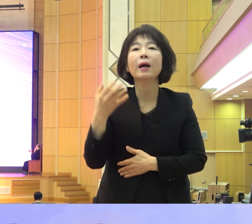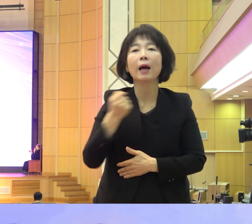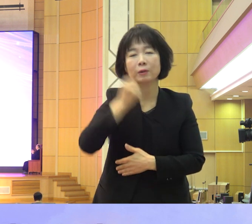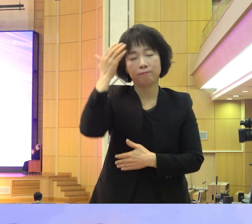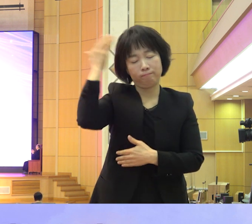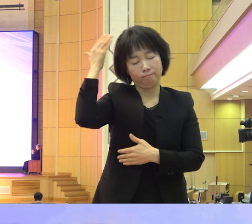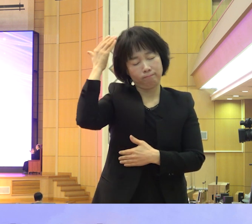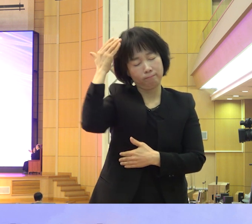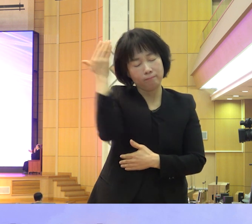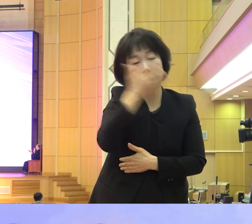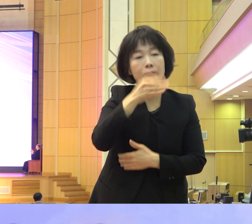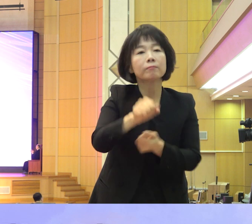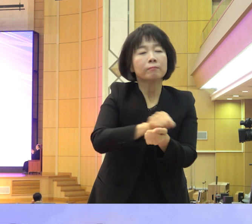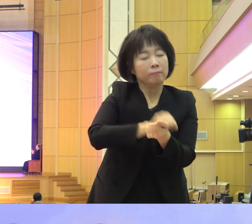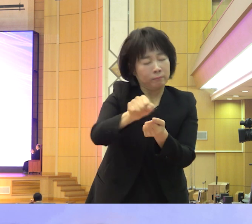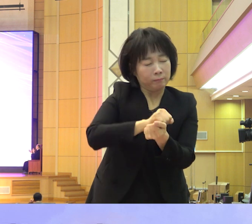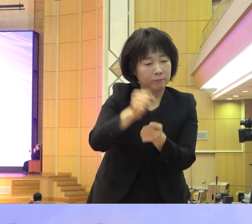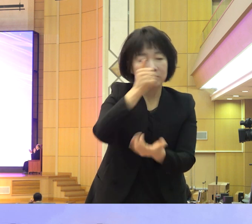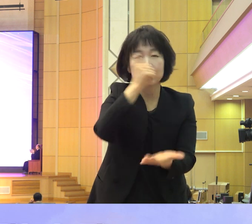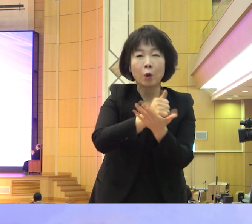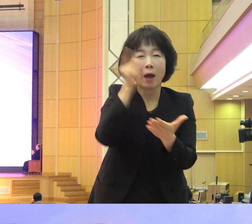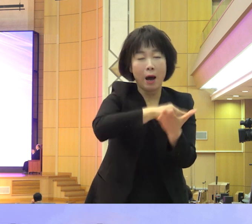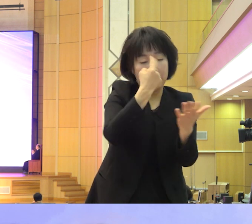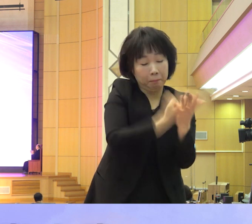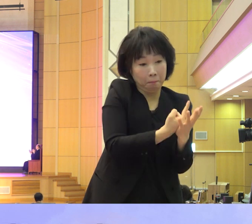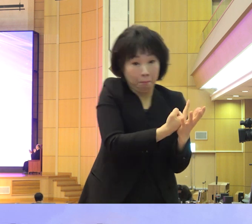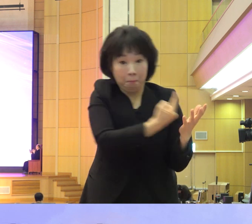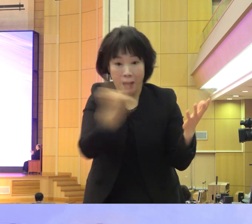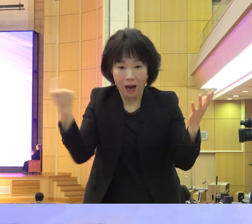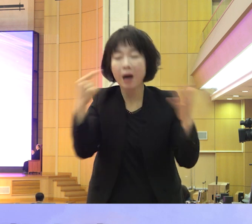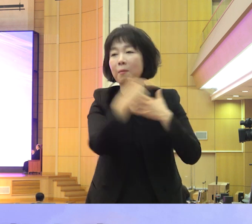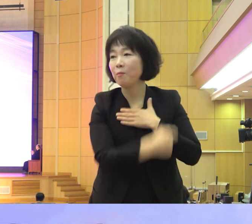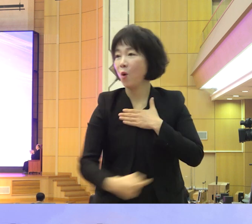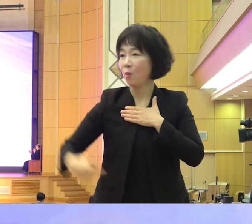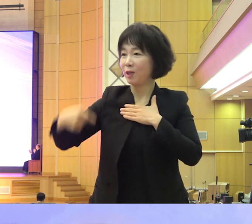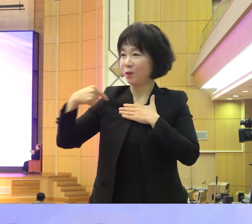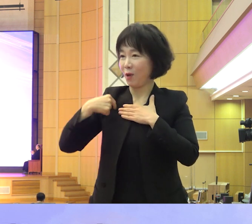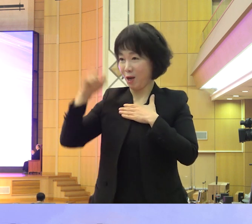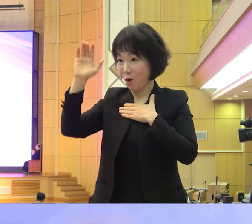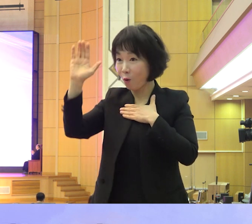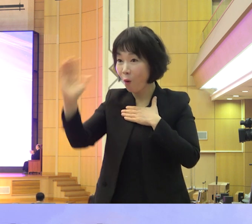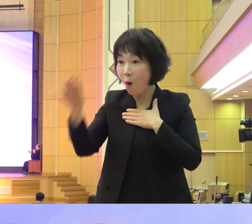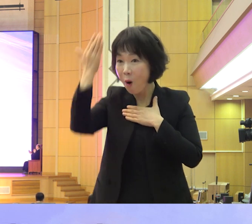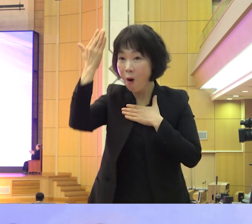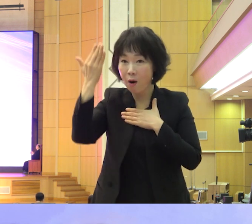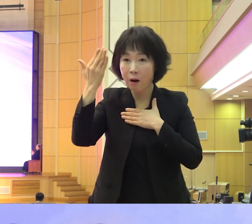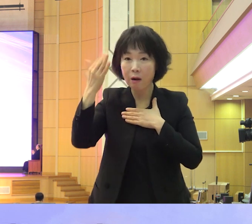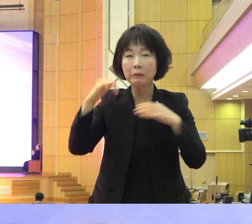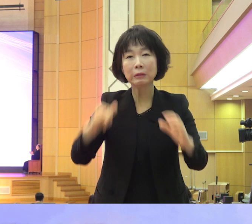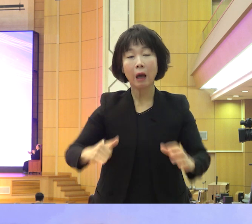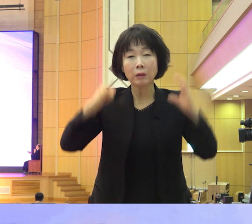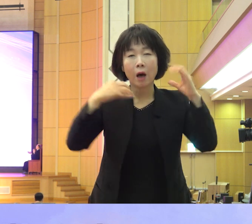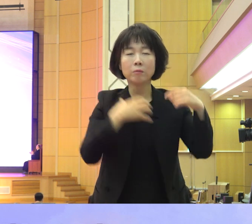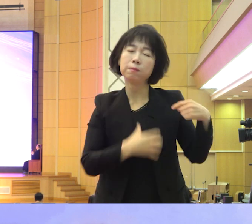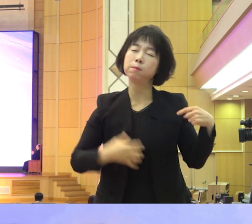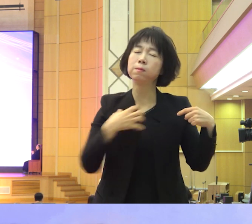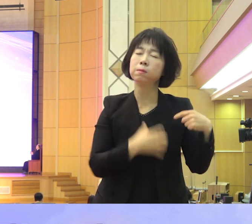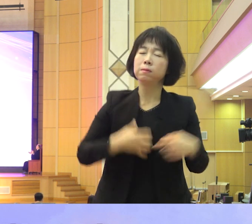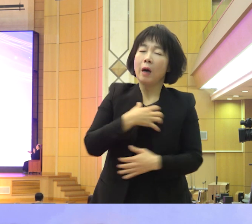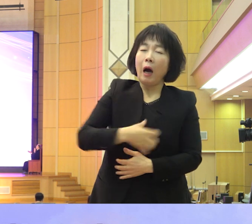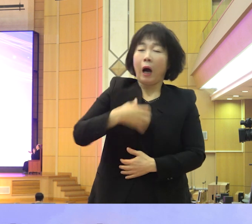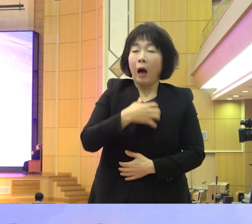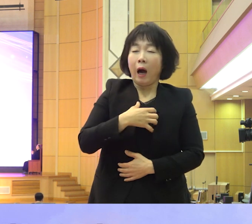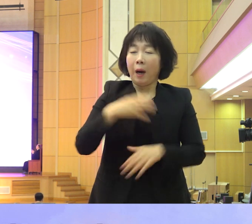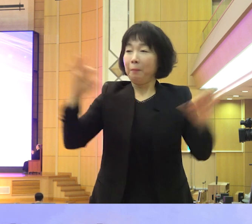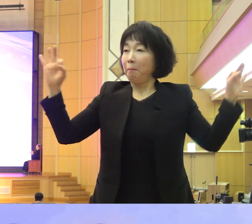별로서 정결하게 씻어 죄악에서 떠나 공이 되었고 세상